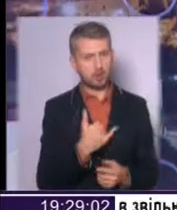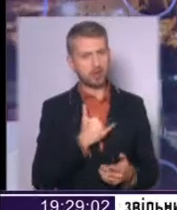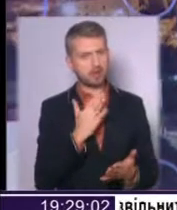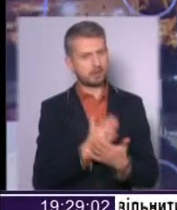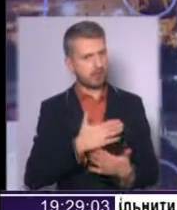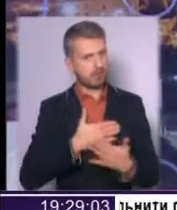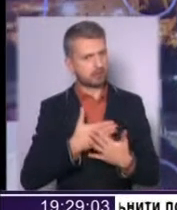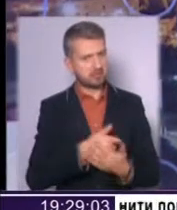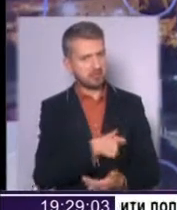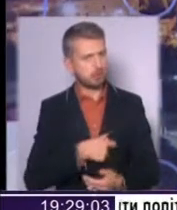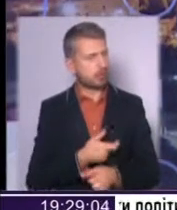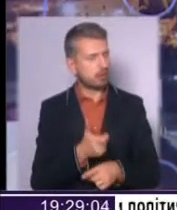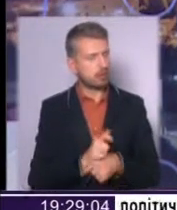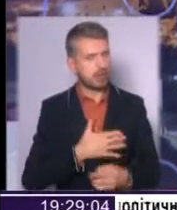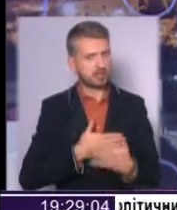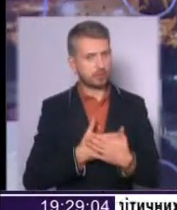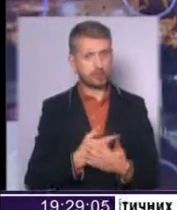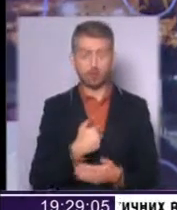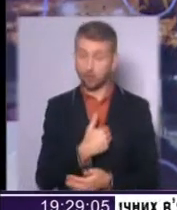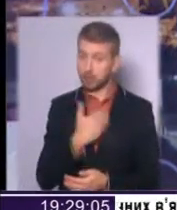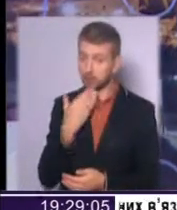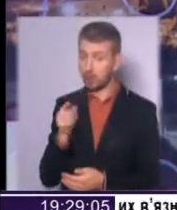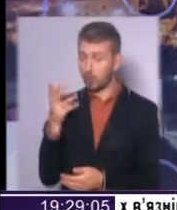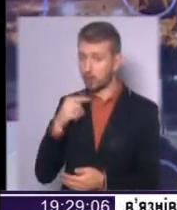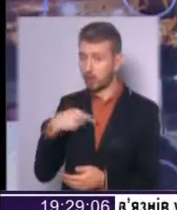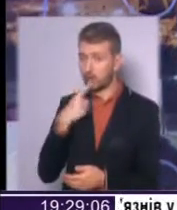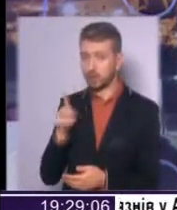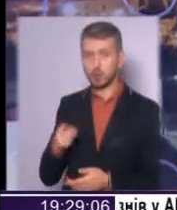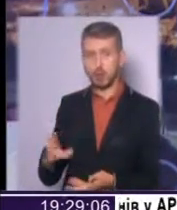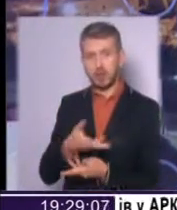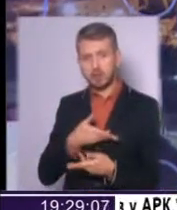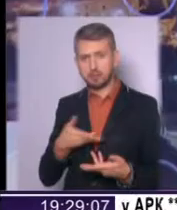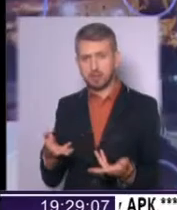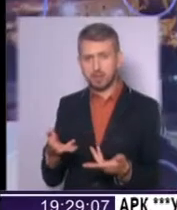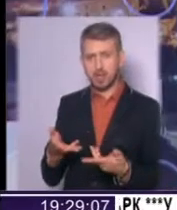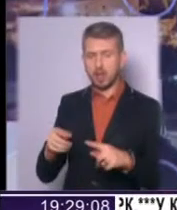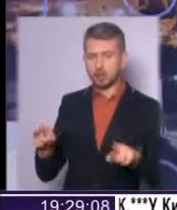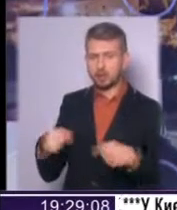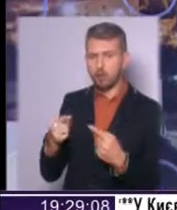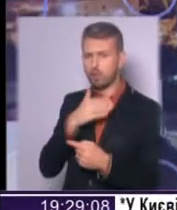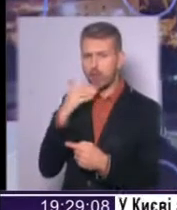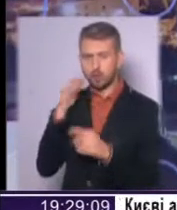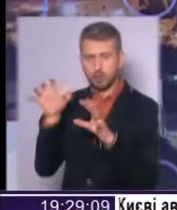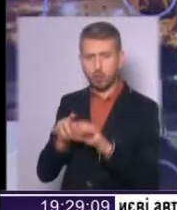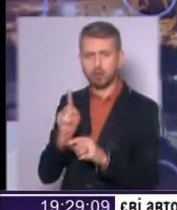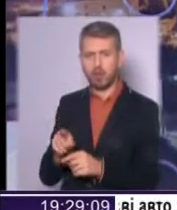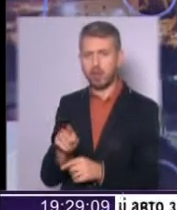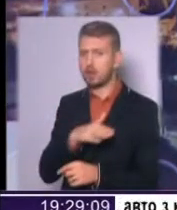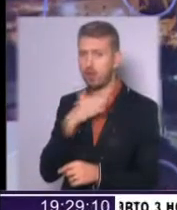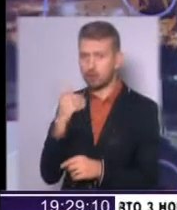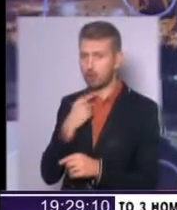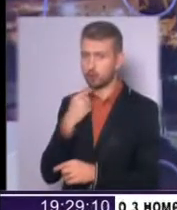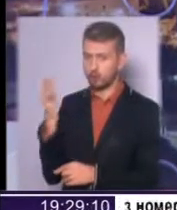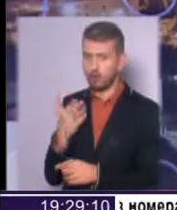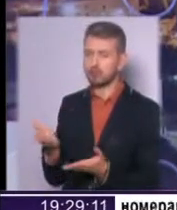в повному слуханні, так? В повному читанні. А якщо за скороченою процедурою, відповідно, то тільки даються про слово від